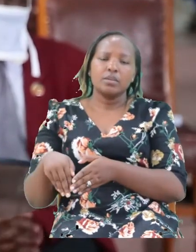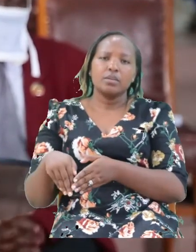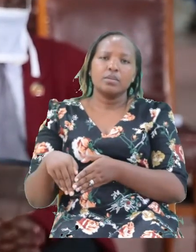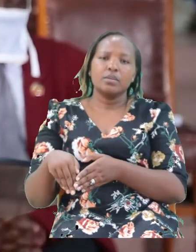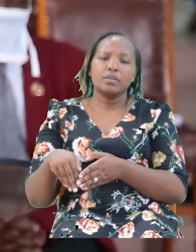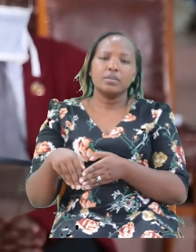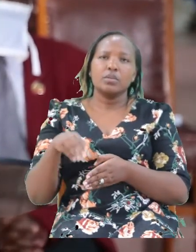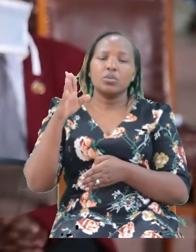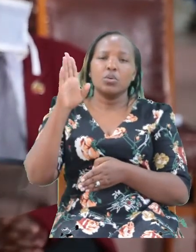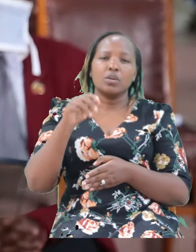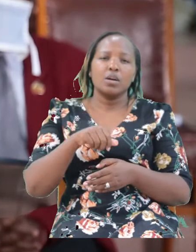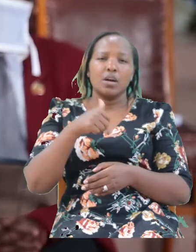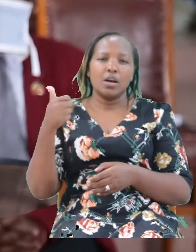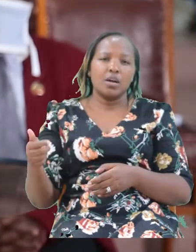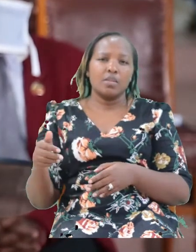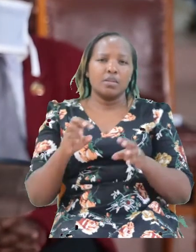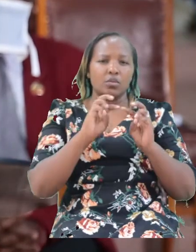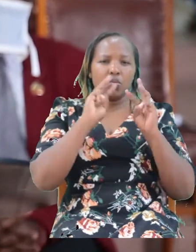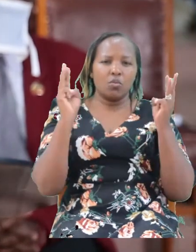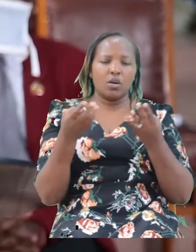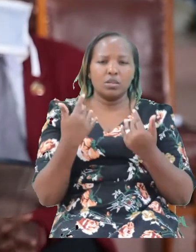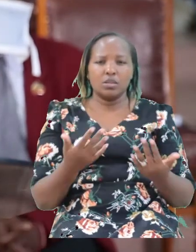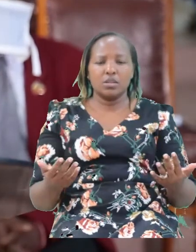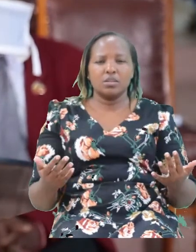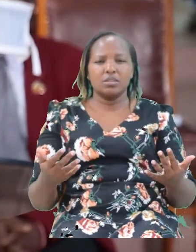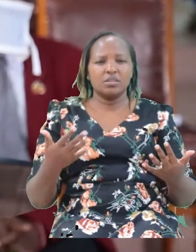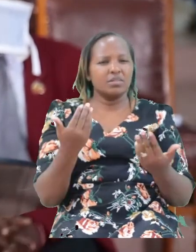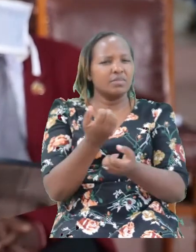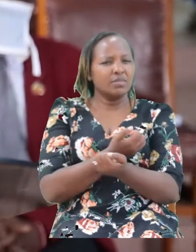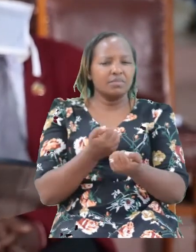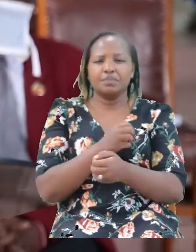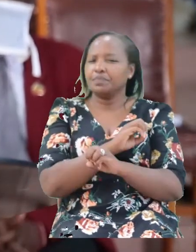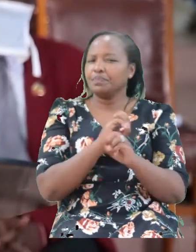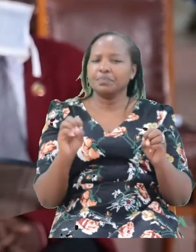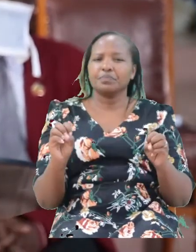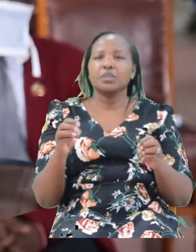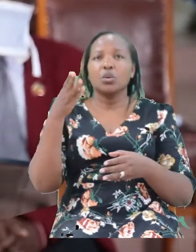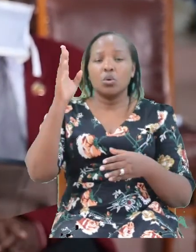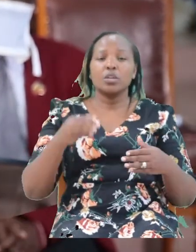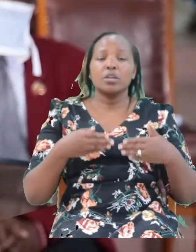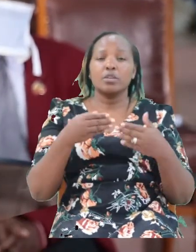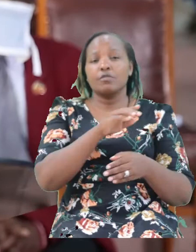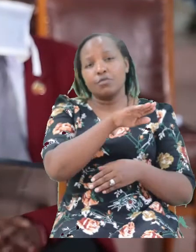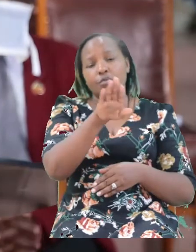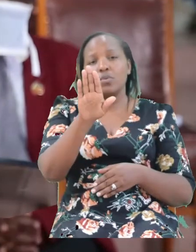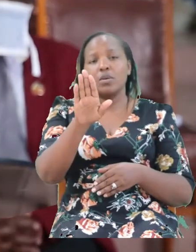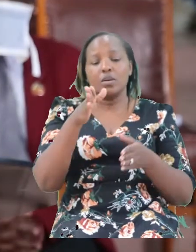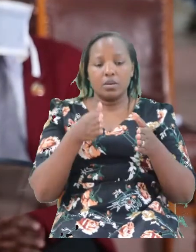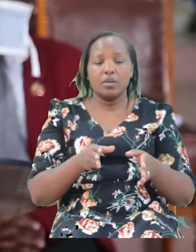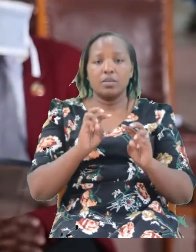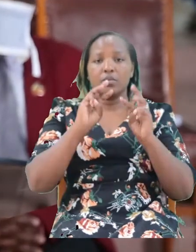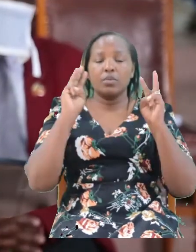ama vitu vya dunia. Usijichanganye. Atakupea ile ni yako huku duniani pia. Lakini